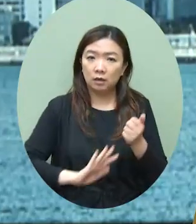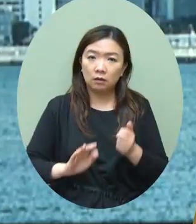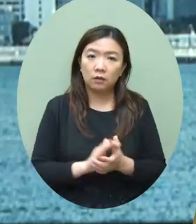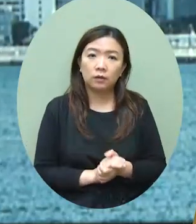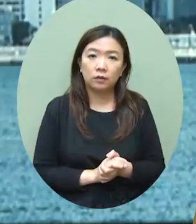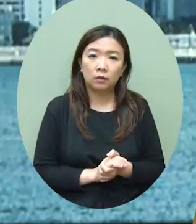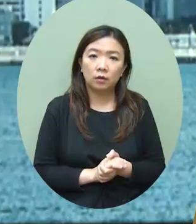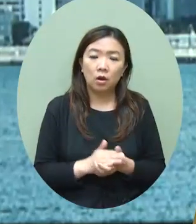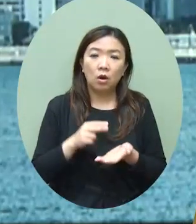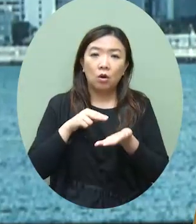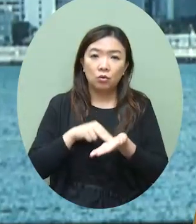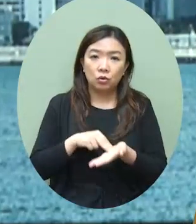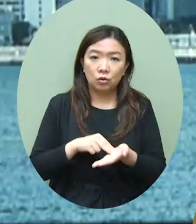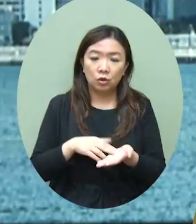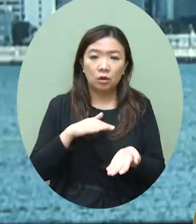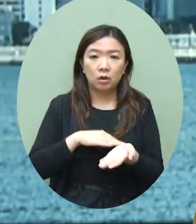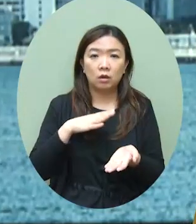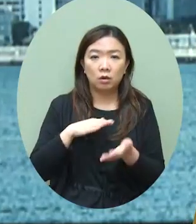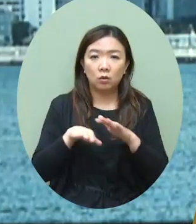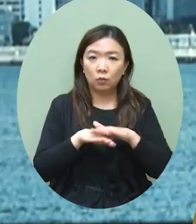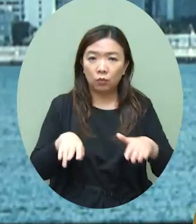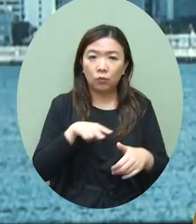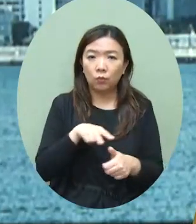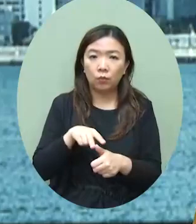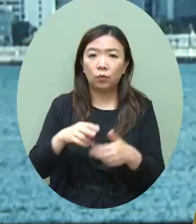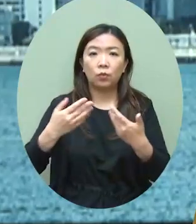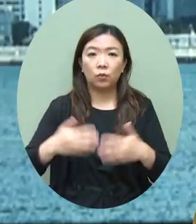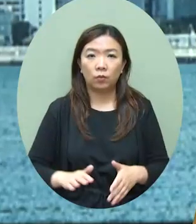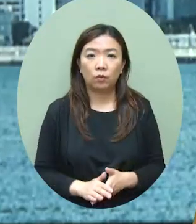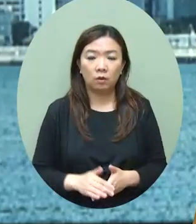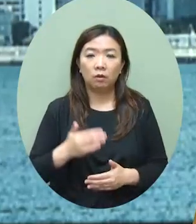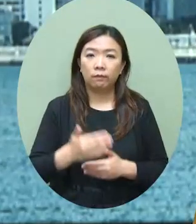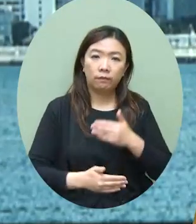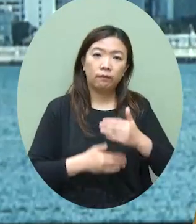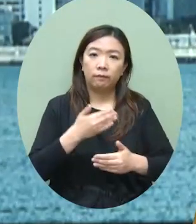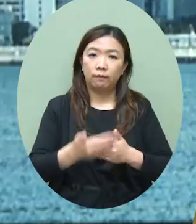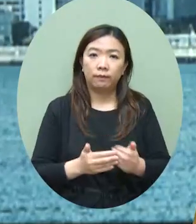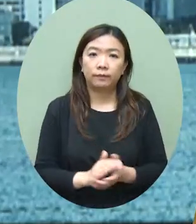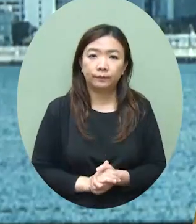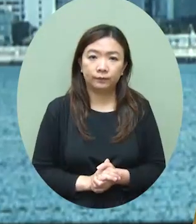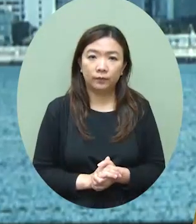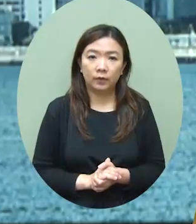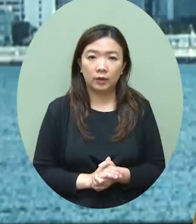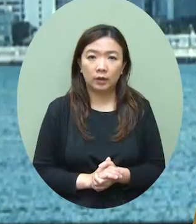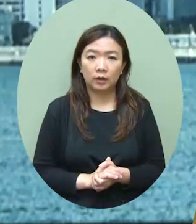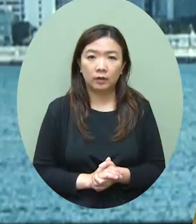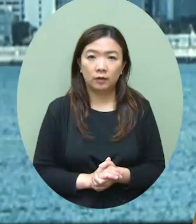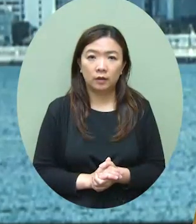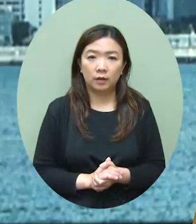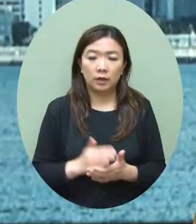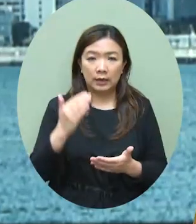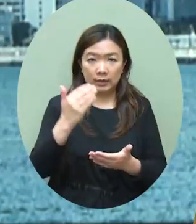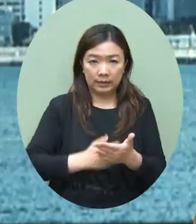嚇，我相信喺疫情穩控之後，隨住我哋逐步可以放寬一啲